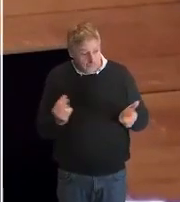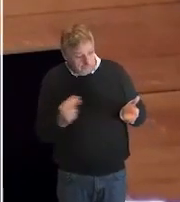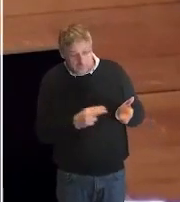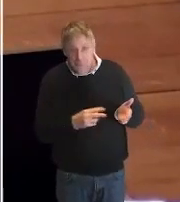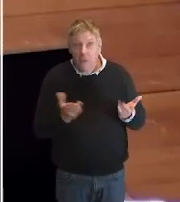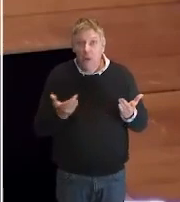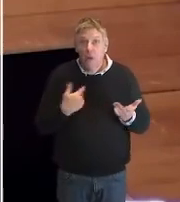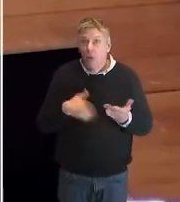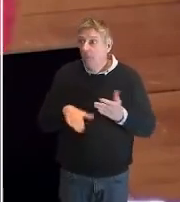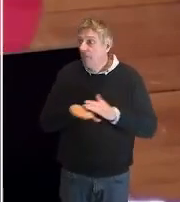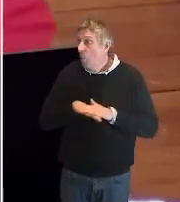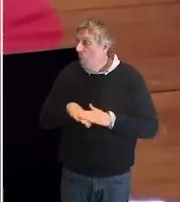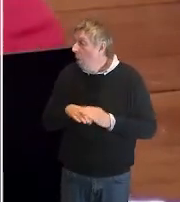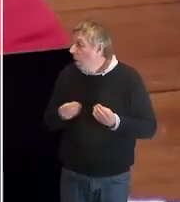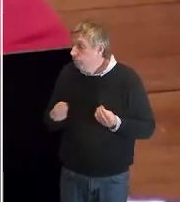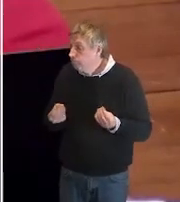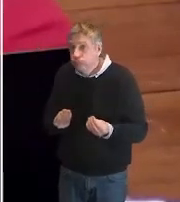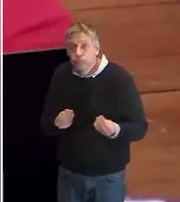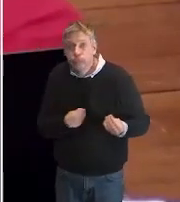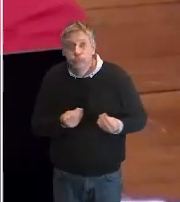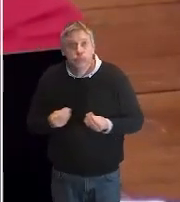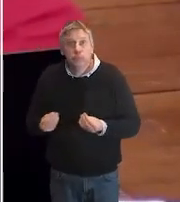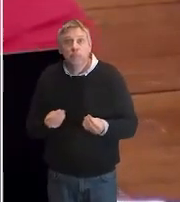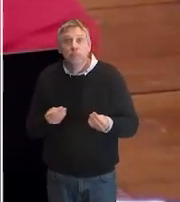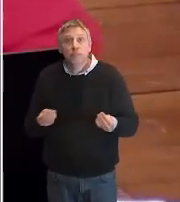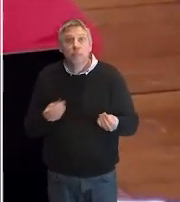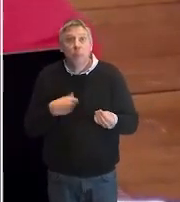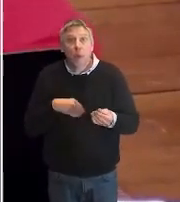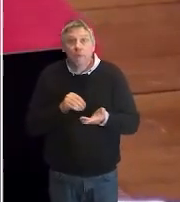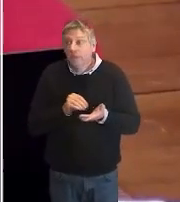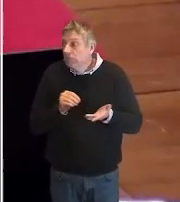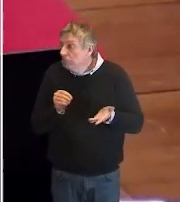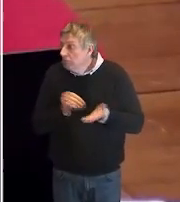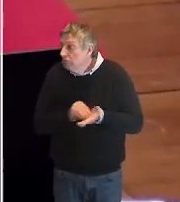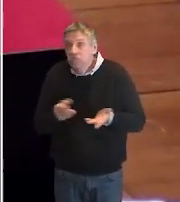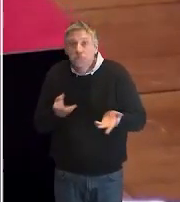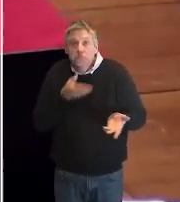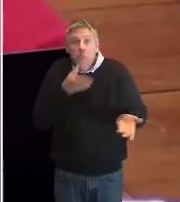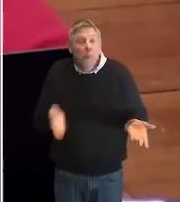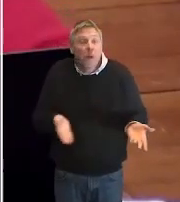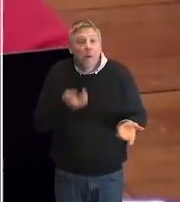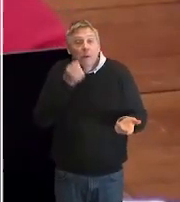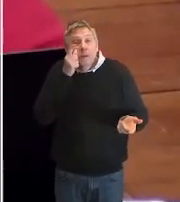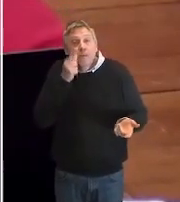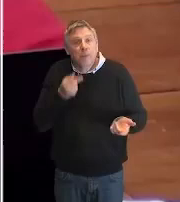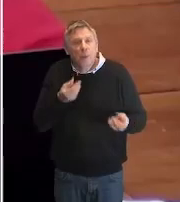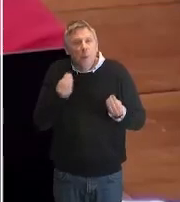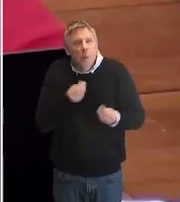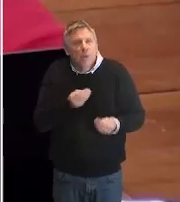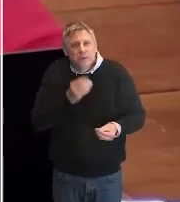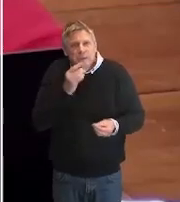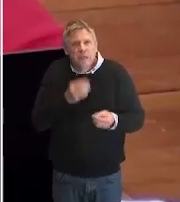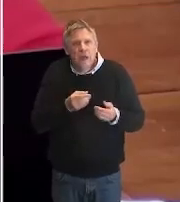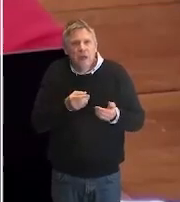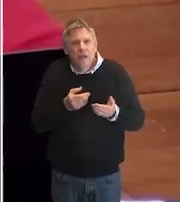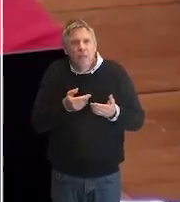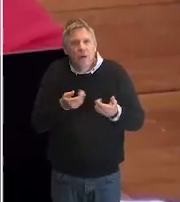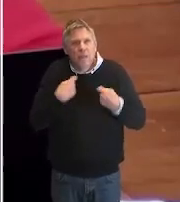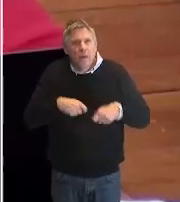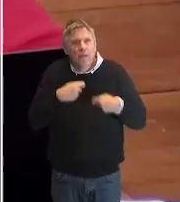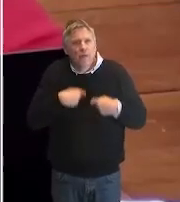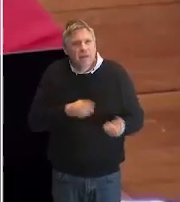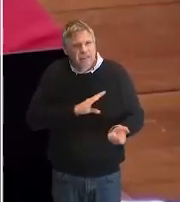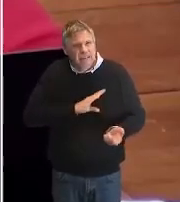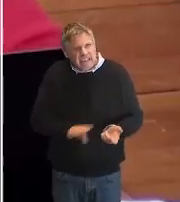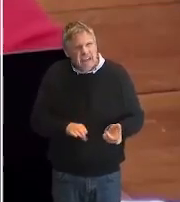simplement aucun fondement pour pouvoir l'inscrire. Donc, on peut s'interroger sur la sincérité de cette charge. Par